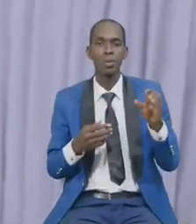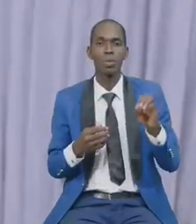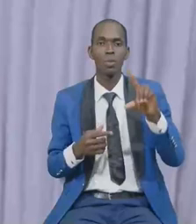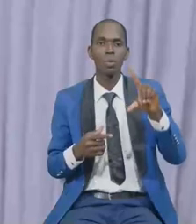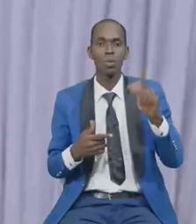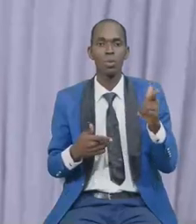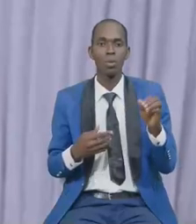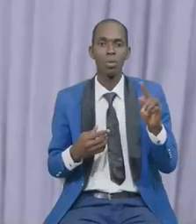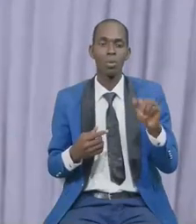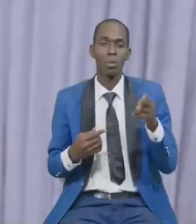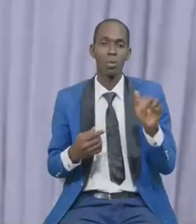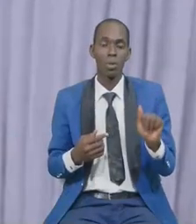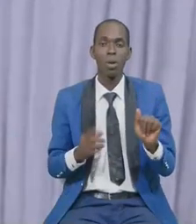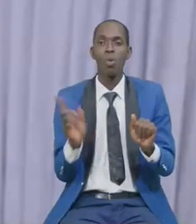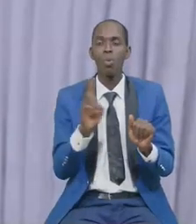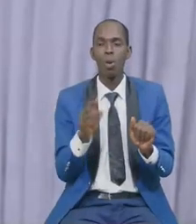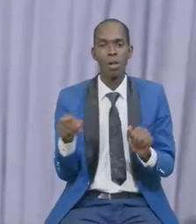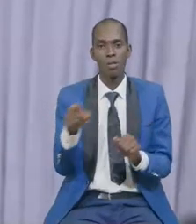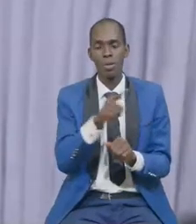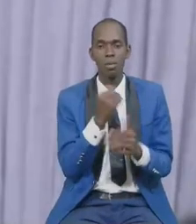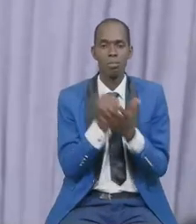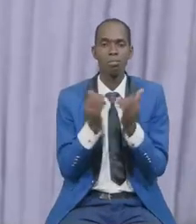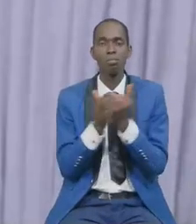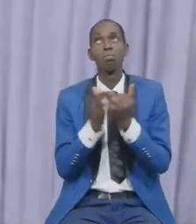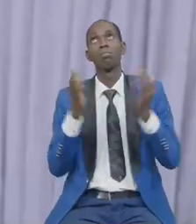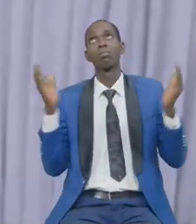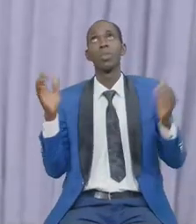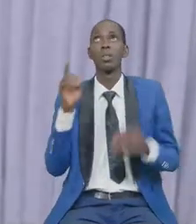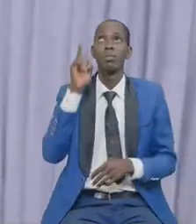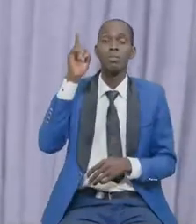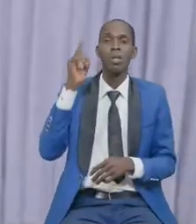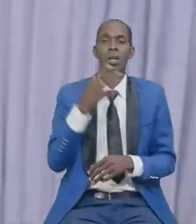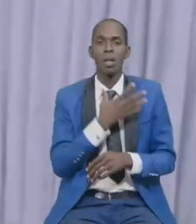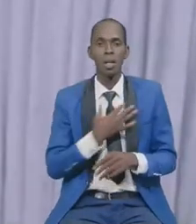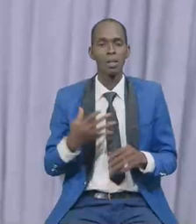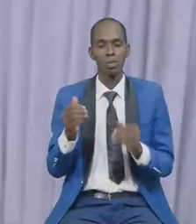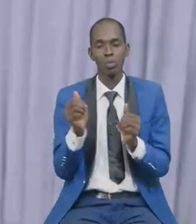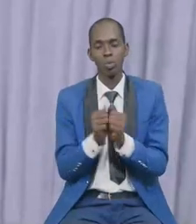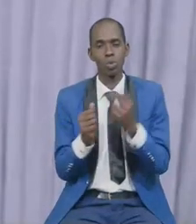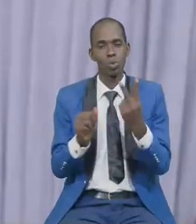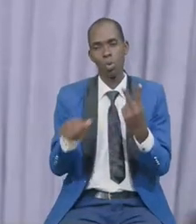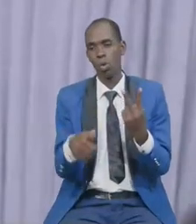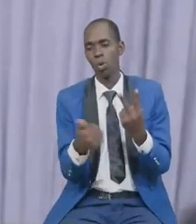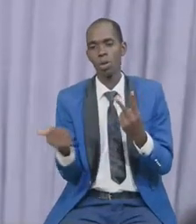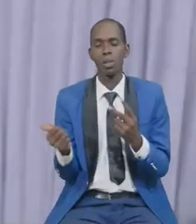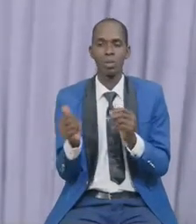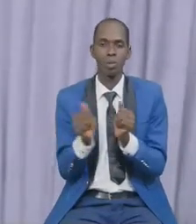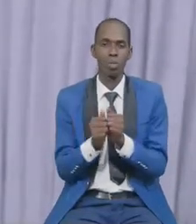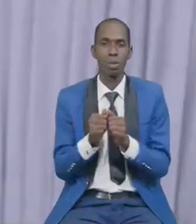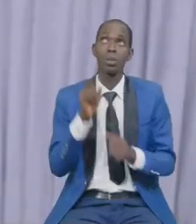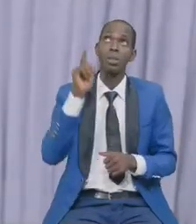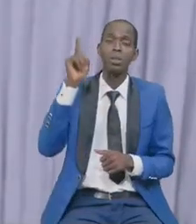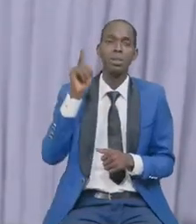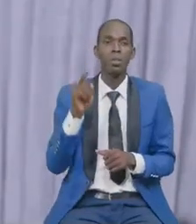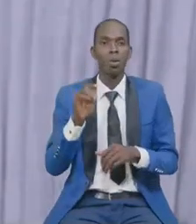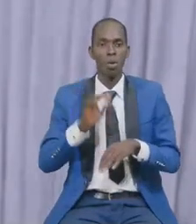C'est là qu'il fut crucifié, et deux autres avec lui, un de chaque côté,